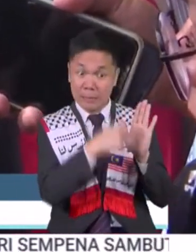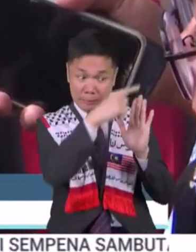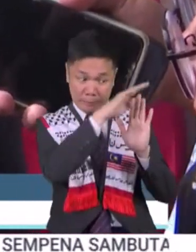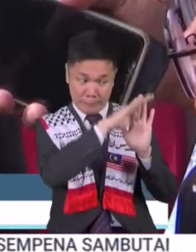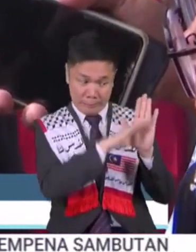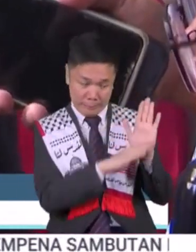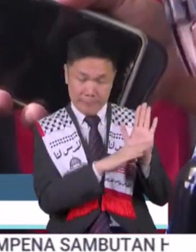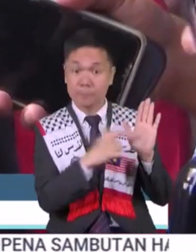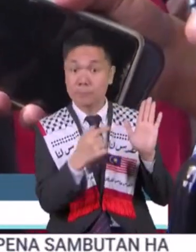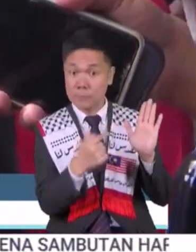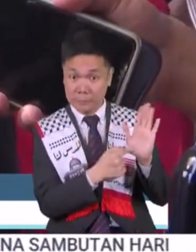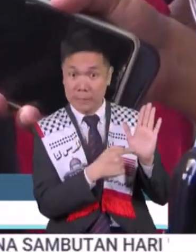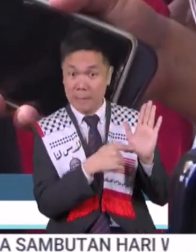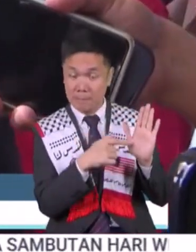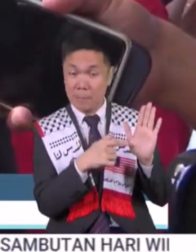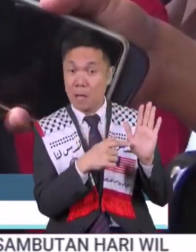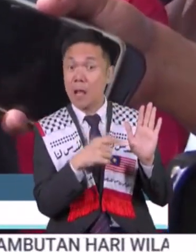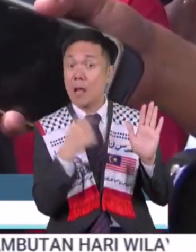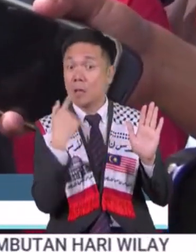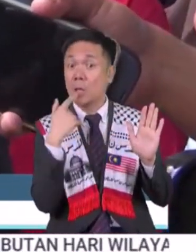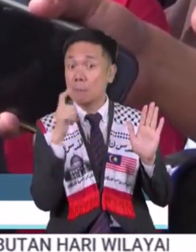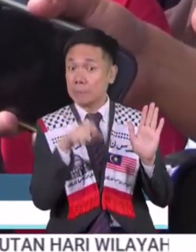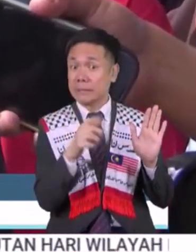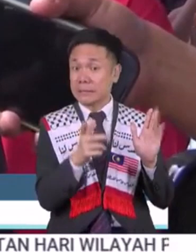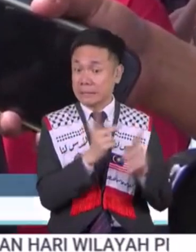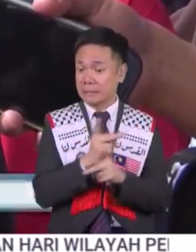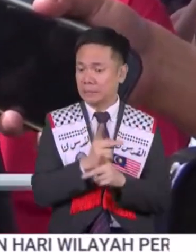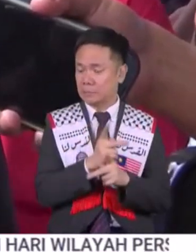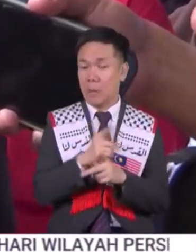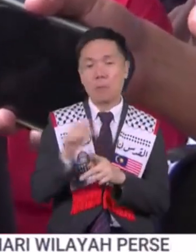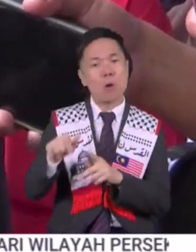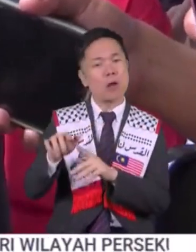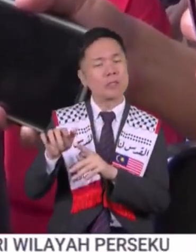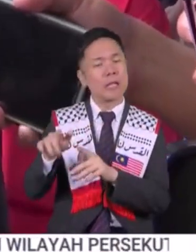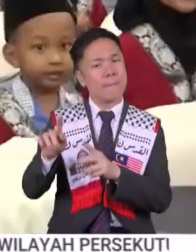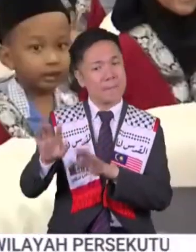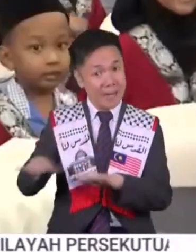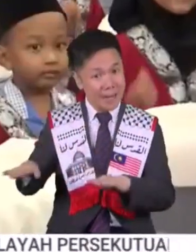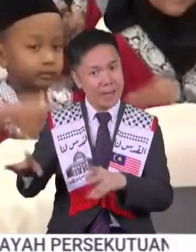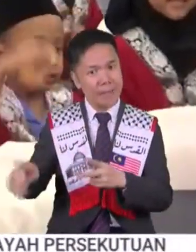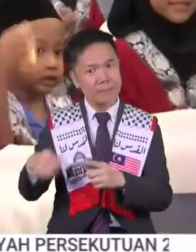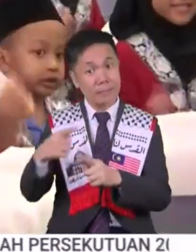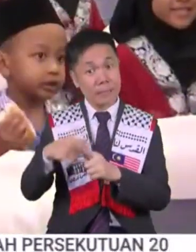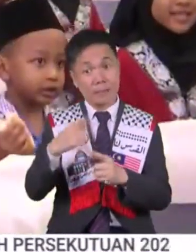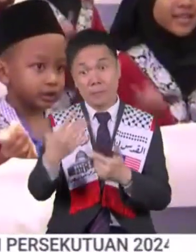bagi memastikan maknanya kawalan itu berlaku khususnya daripada ibu bapa.